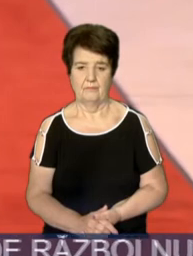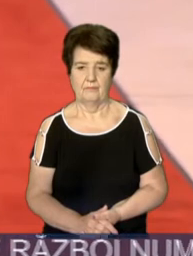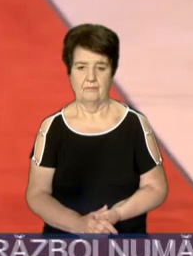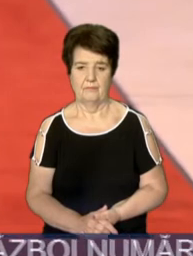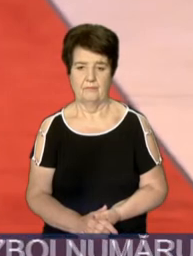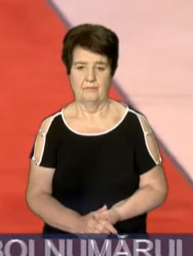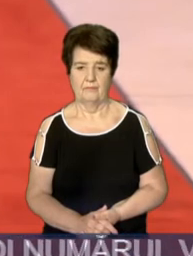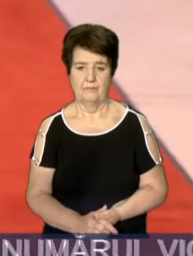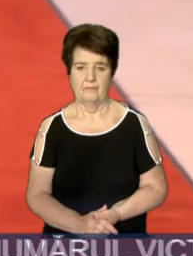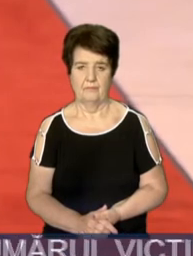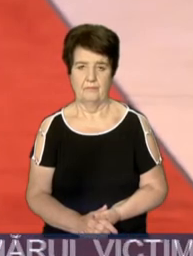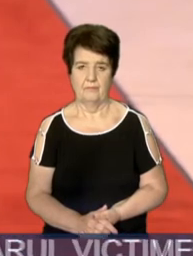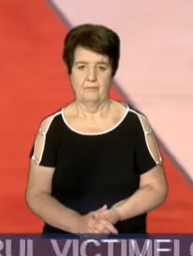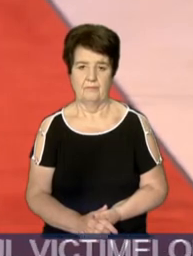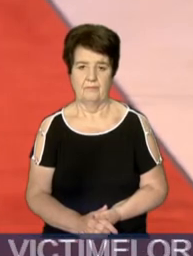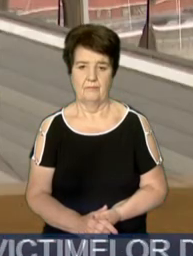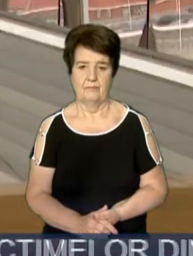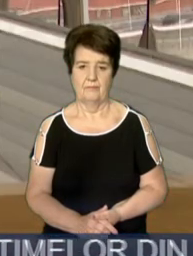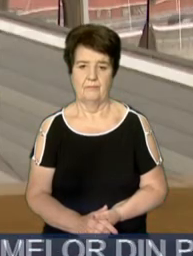is not the way how we should conduct.